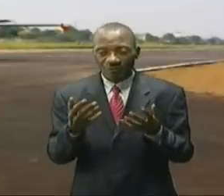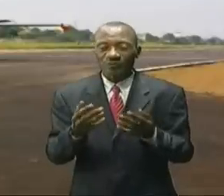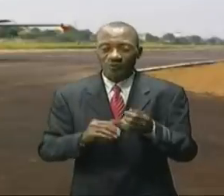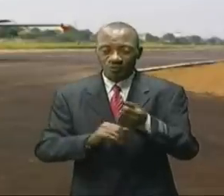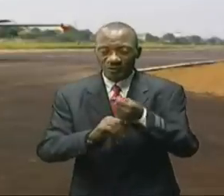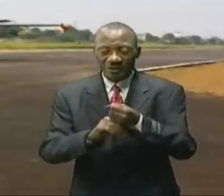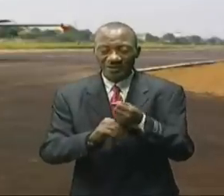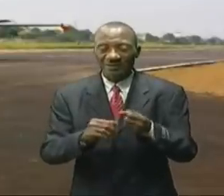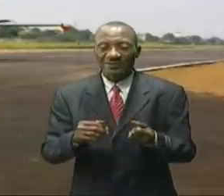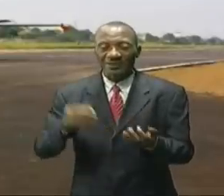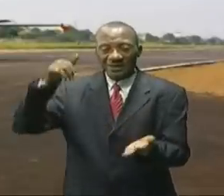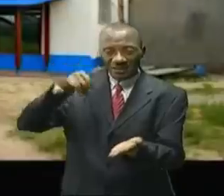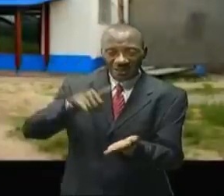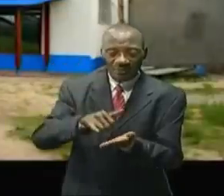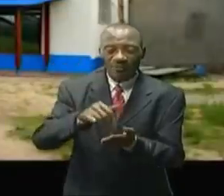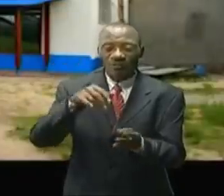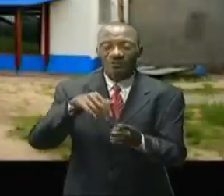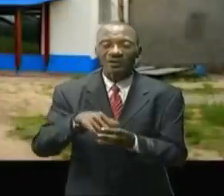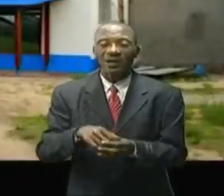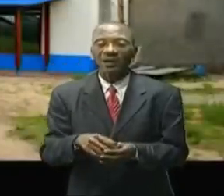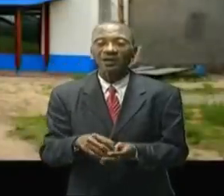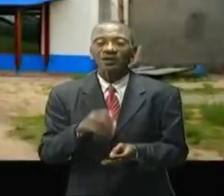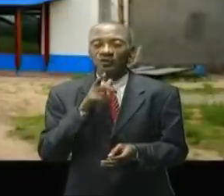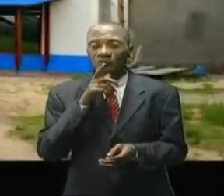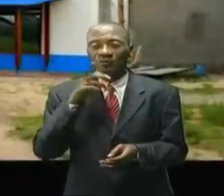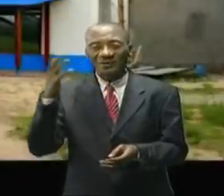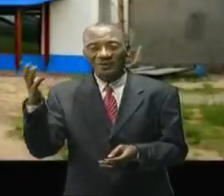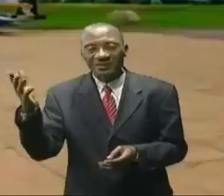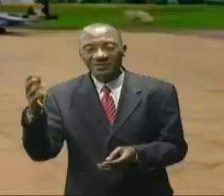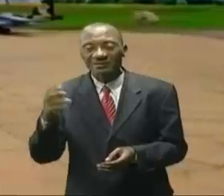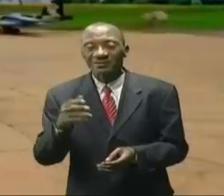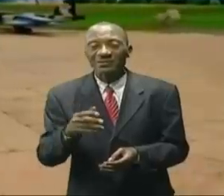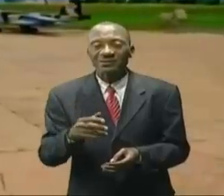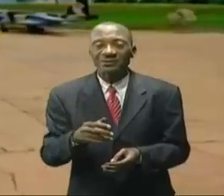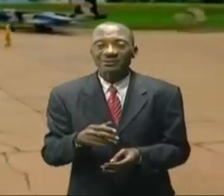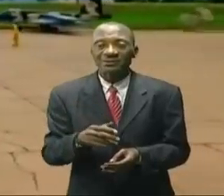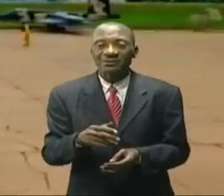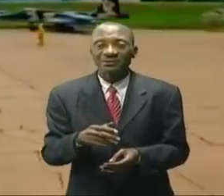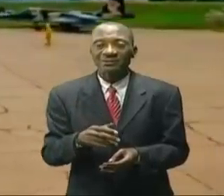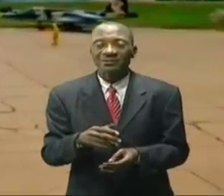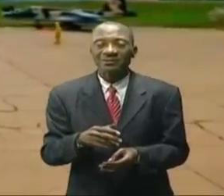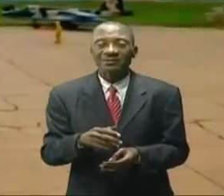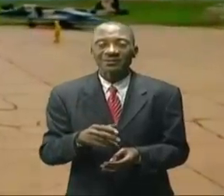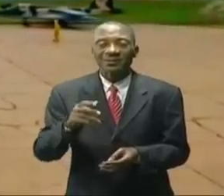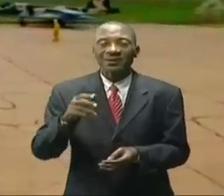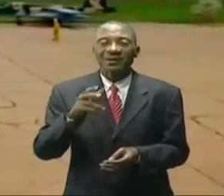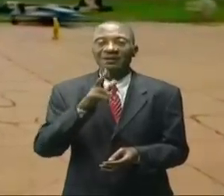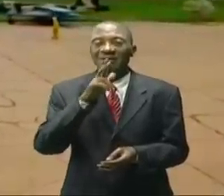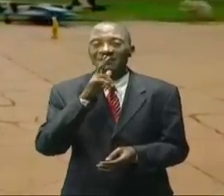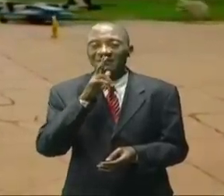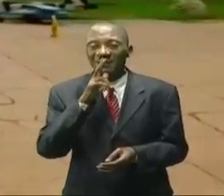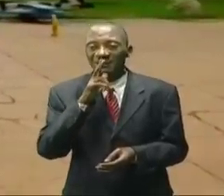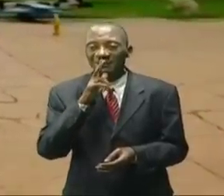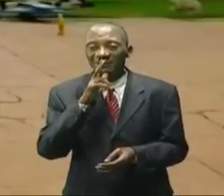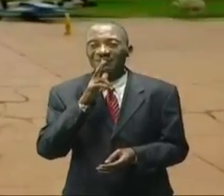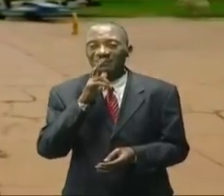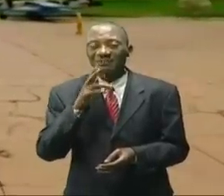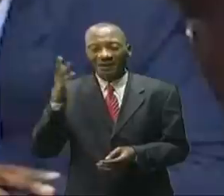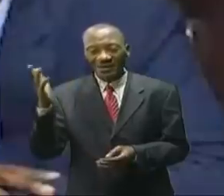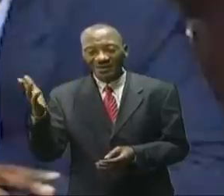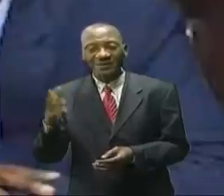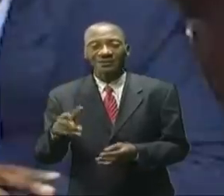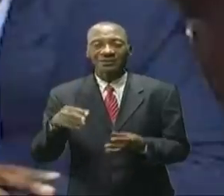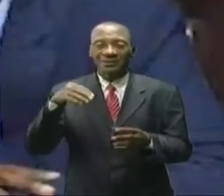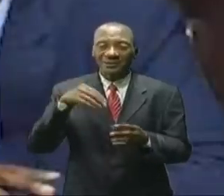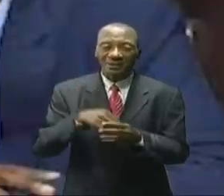Kisangani, l'aéroport national d'Endolo de Bunia et aussi la construction d'un nouvel aéroport de Kolwezi pour ne citer que